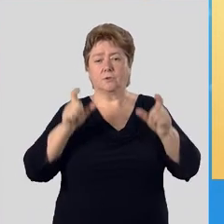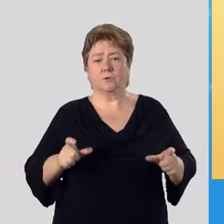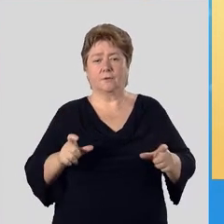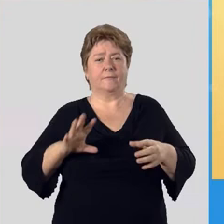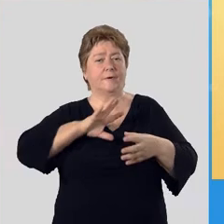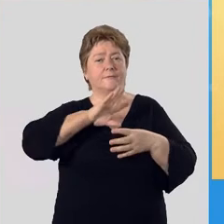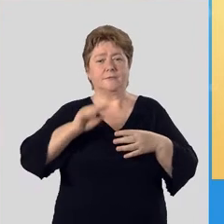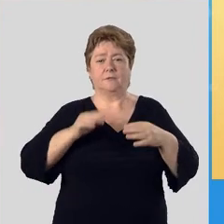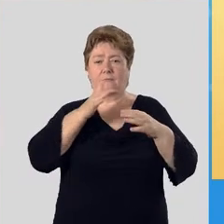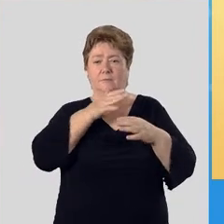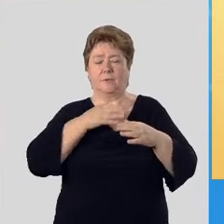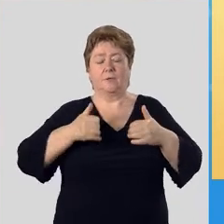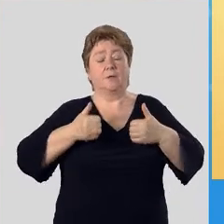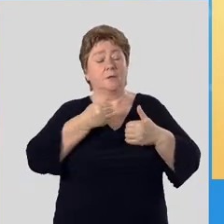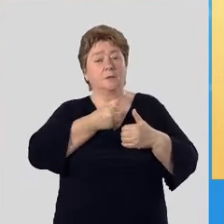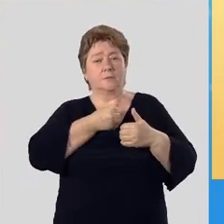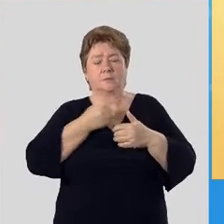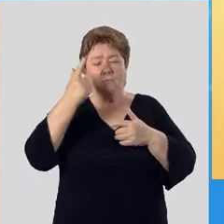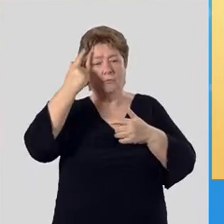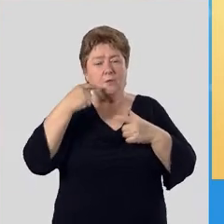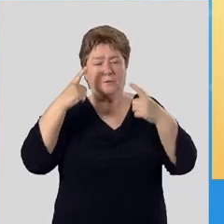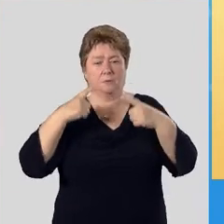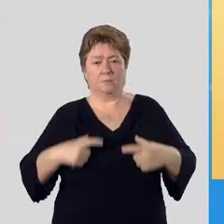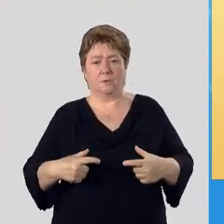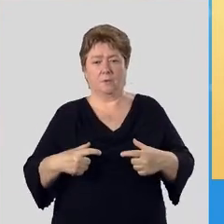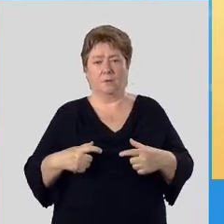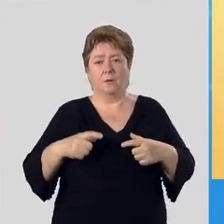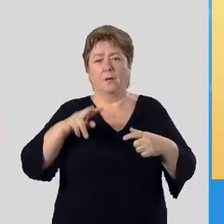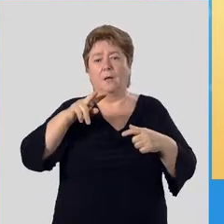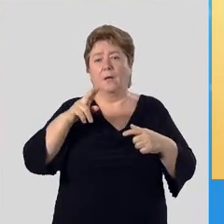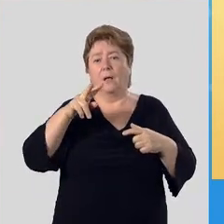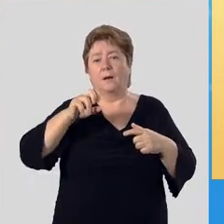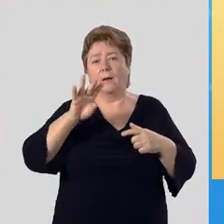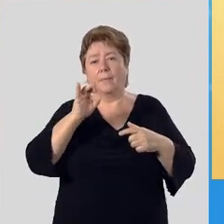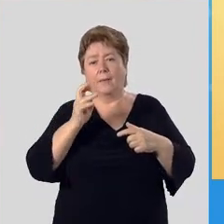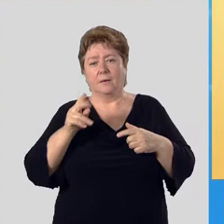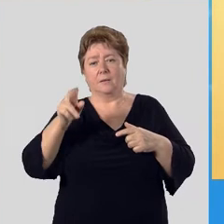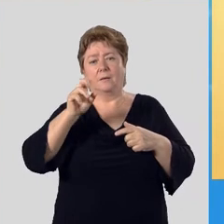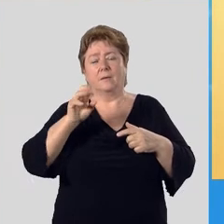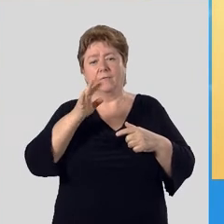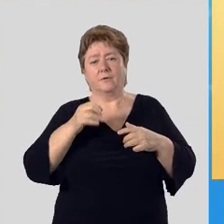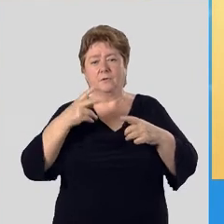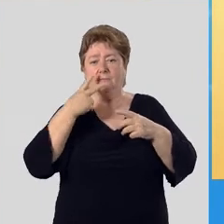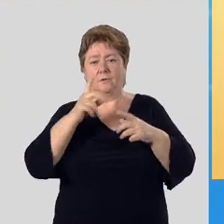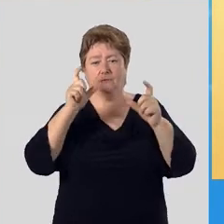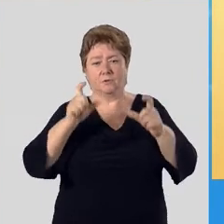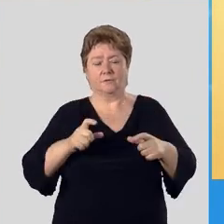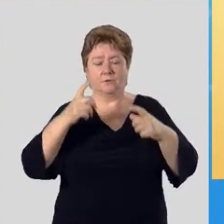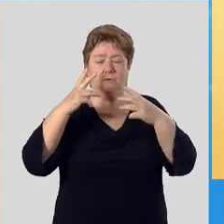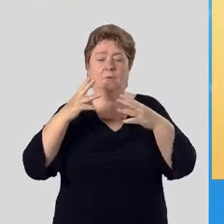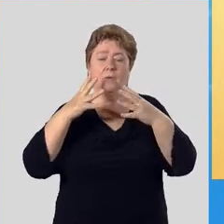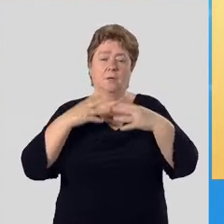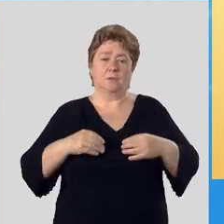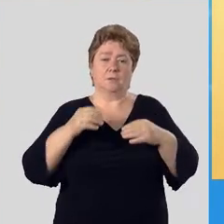Человек во все времена стремился познать себя. Леонардо да Винчи видел в человеческом теле